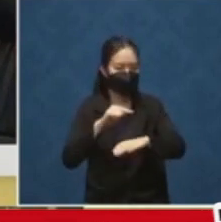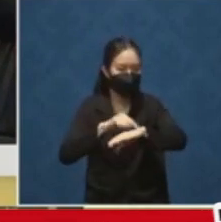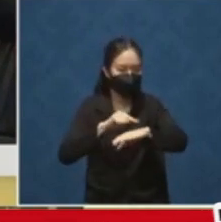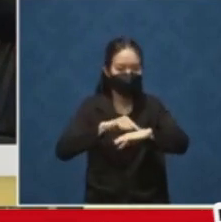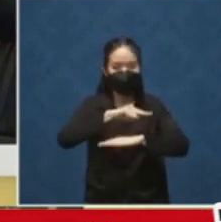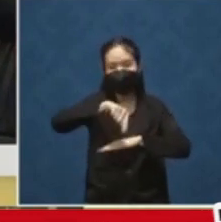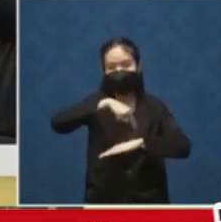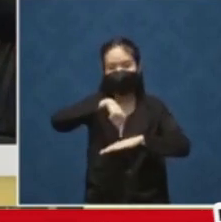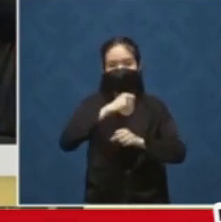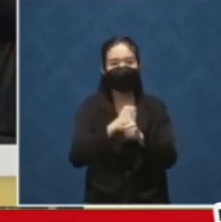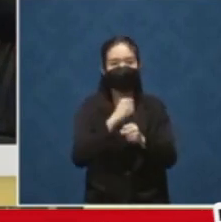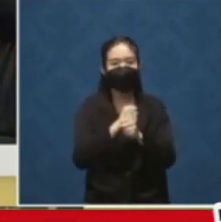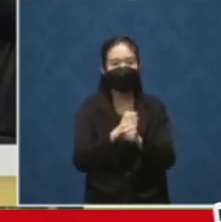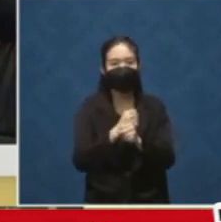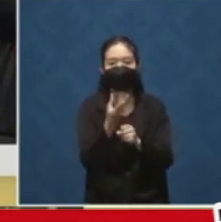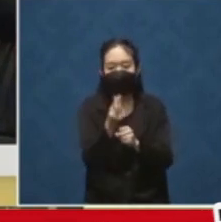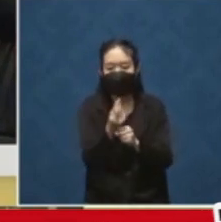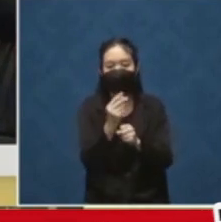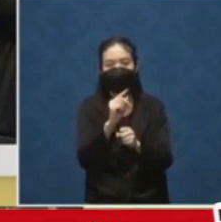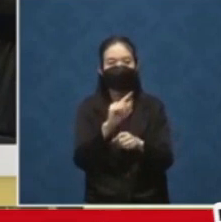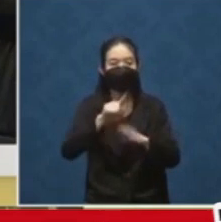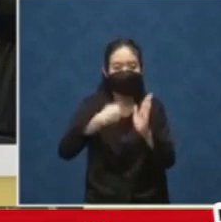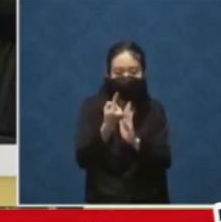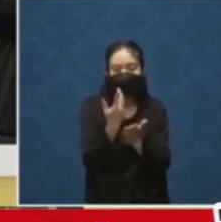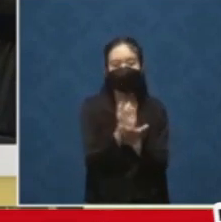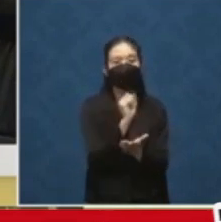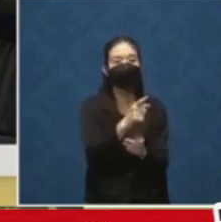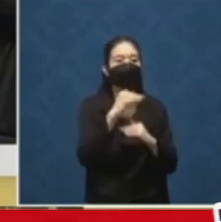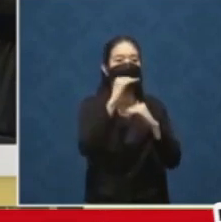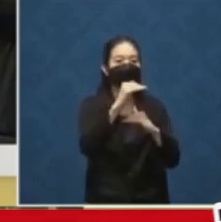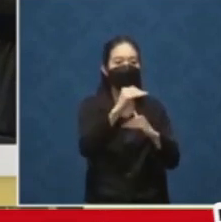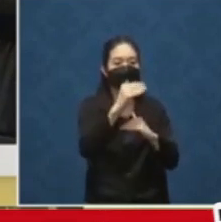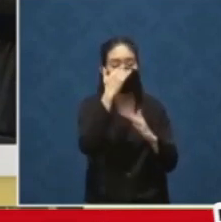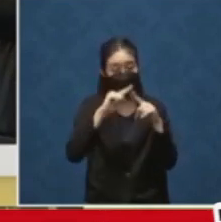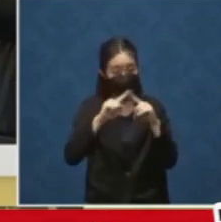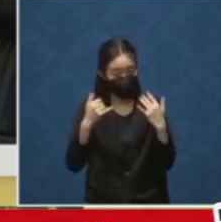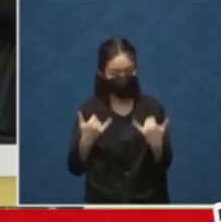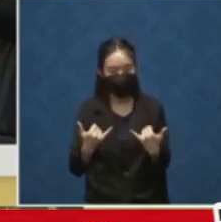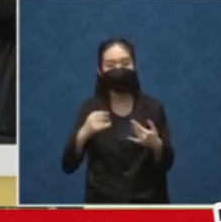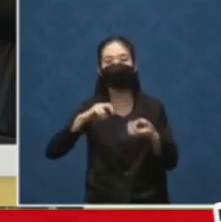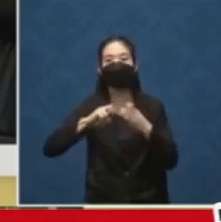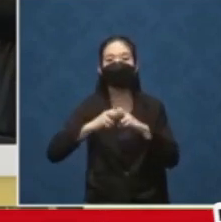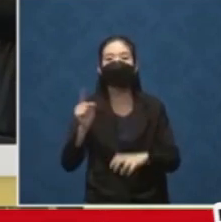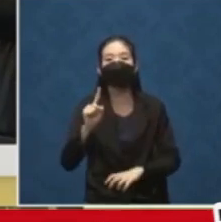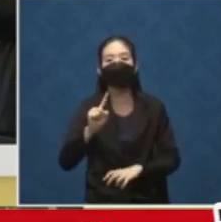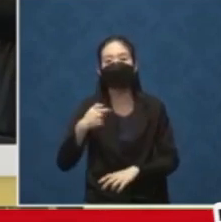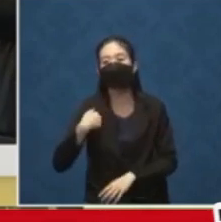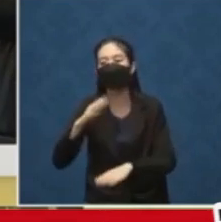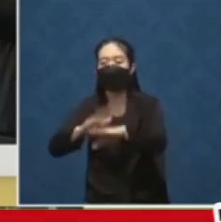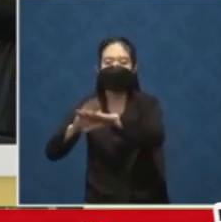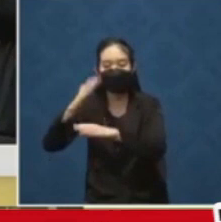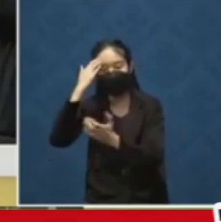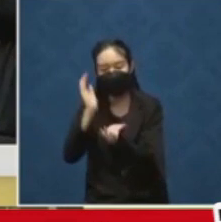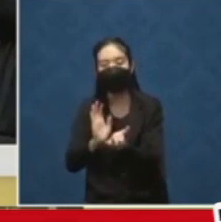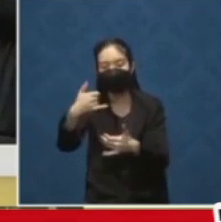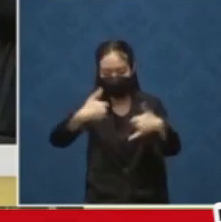สิบเวน เขาก็ได้แดพแล้วเขากไมต้ทำอยางอ เขาตงใจทำงานเพราะวันนี้เราใช้ตำรวจ